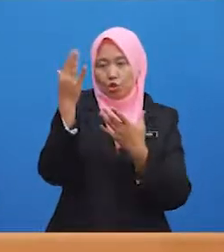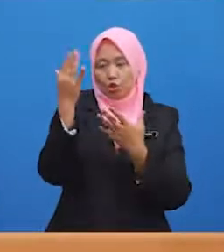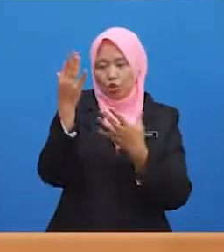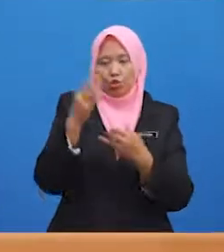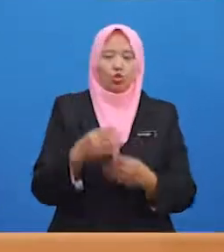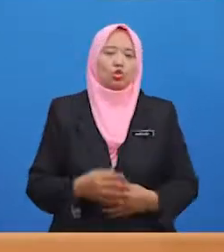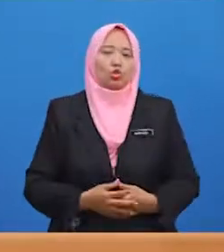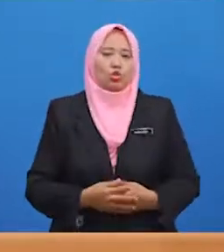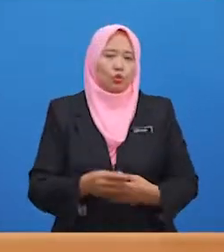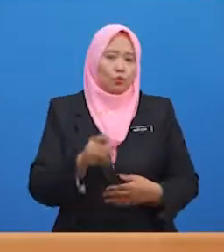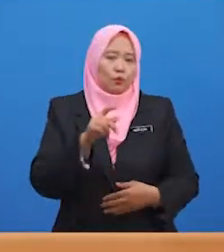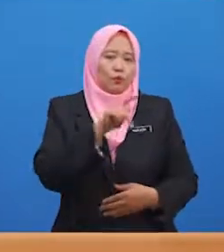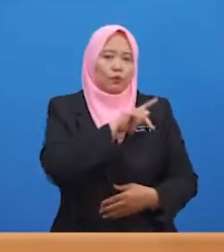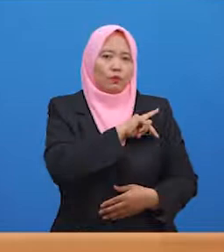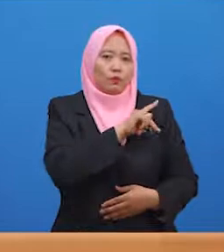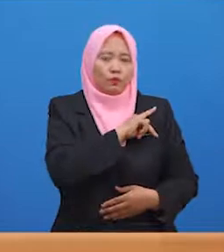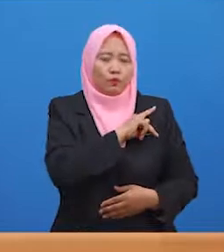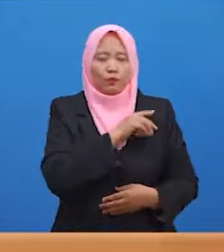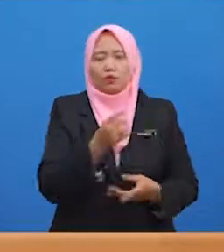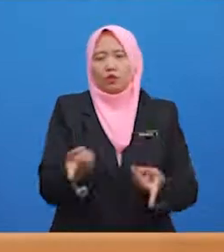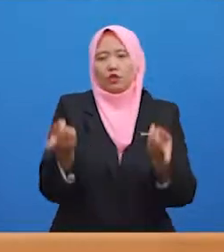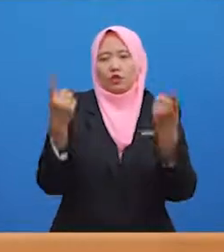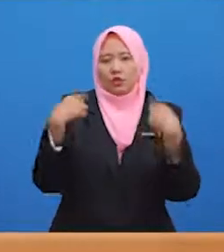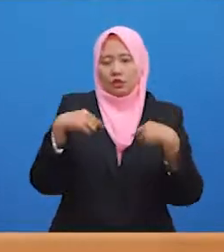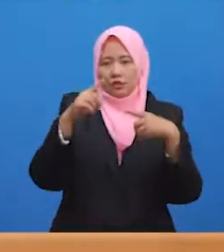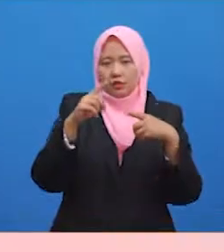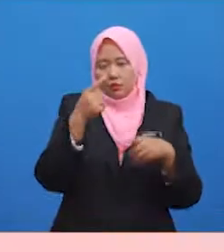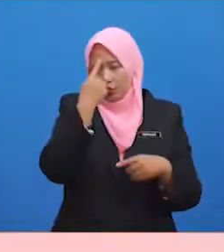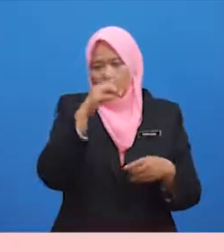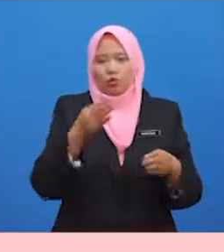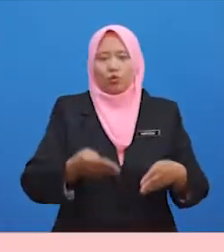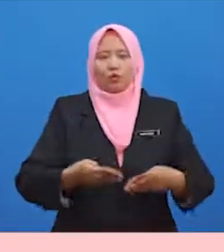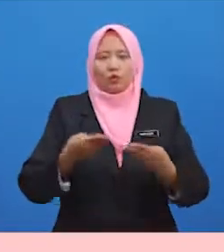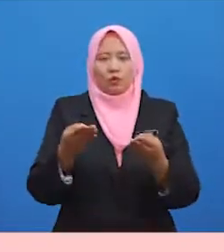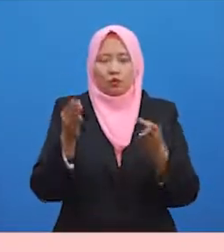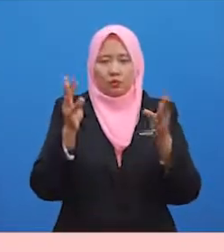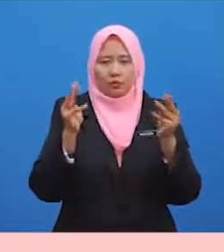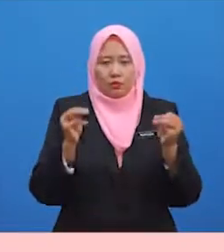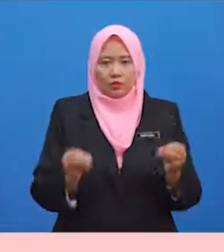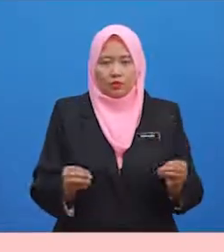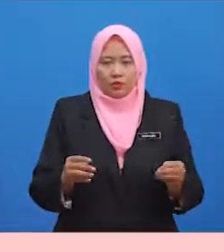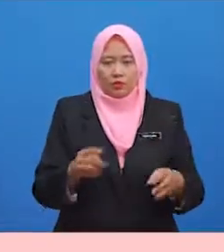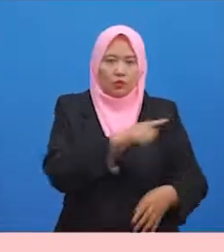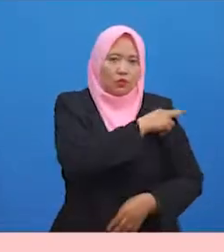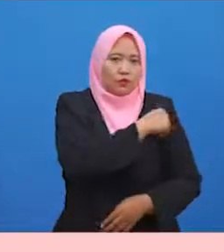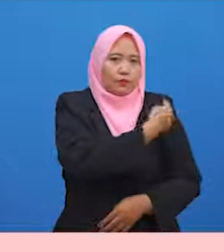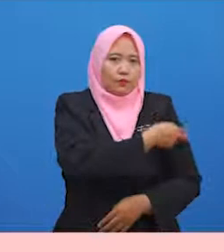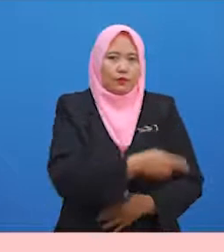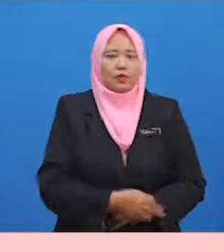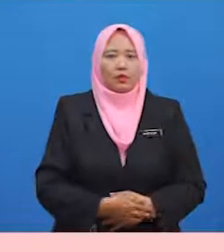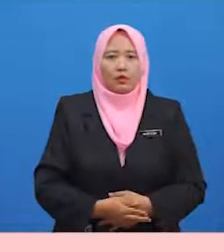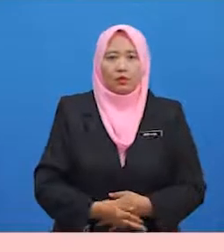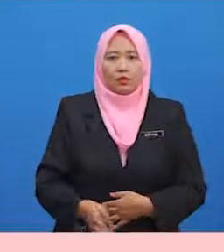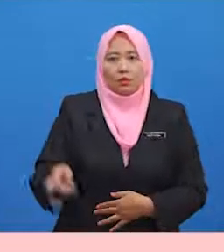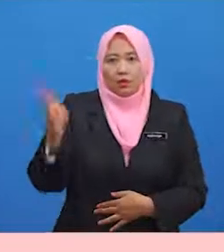atau pembantu perubatan untuk membawa mangsa ke hospital. A reply ataupun respon merupakan